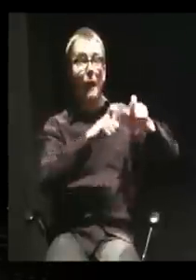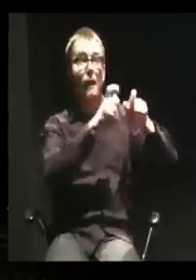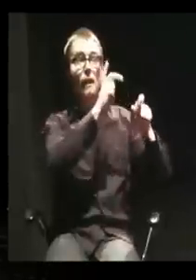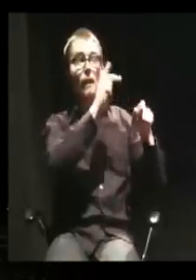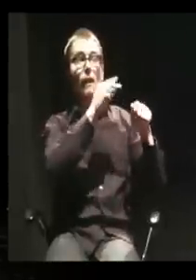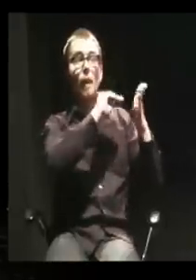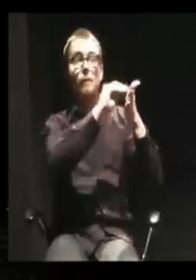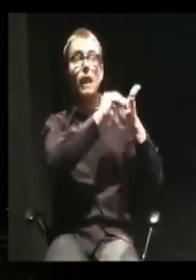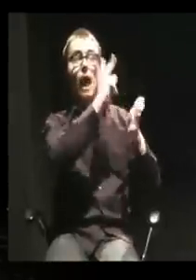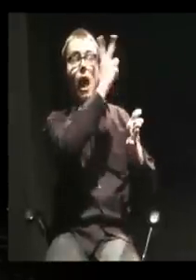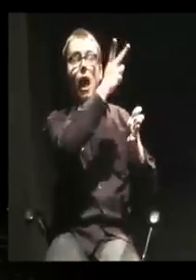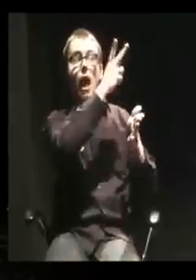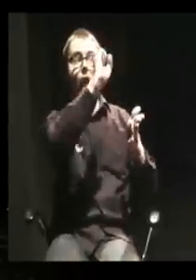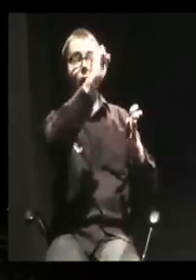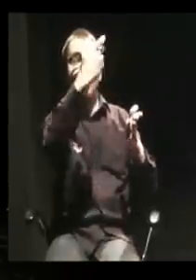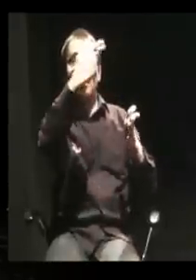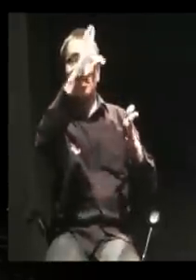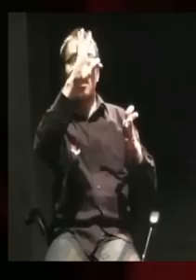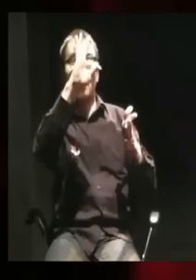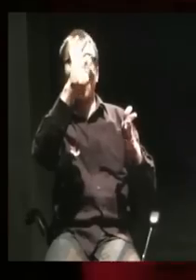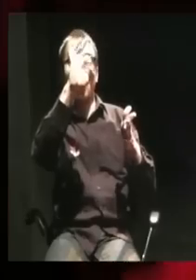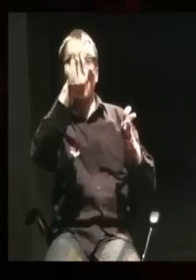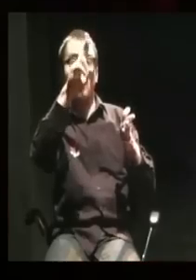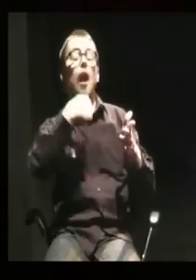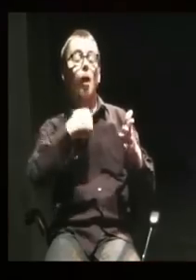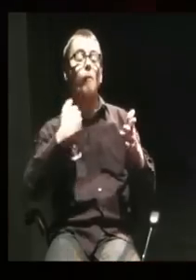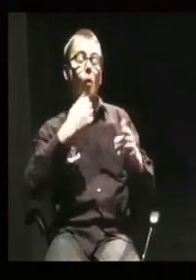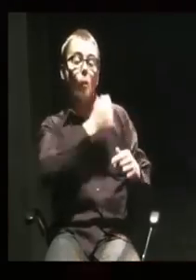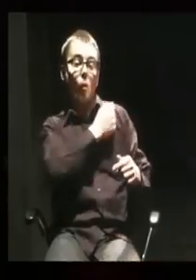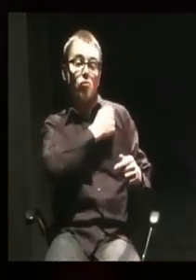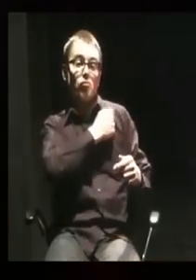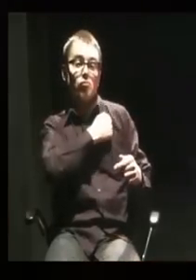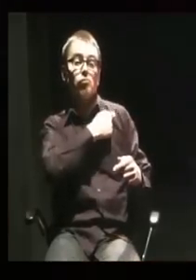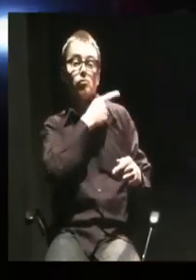miał. No i sobie wypożyczyłem.